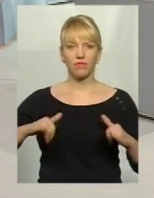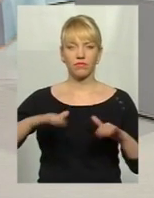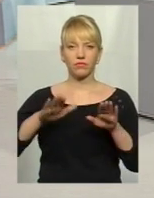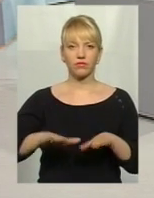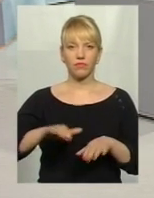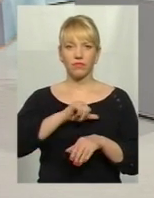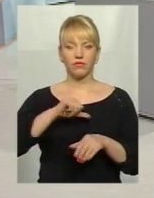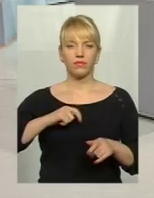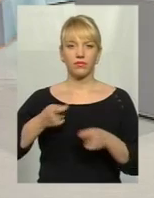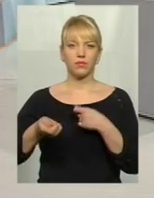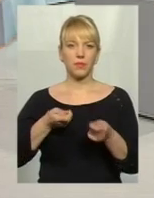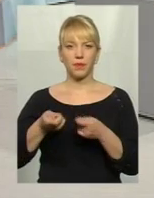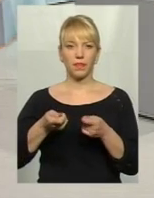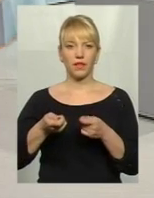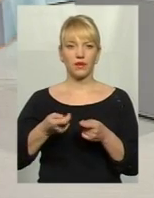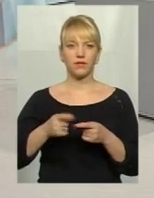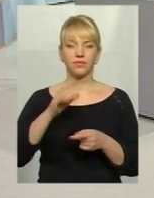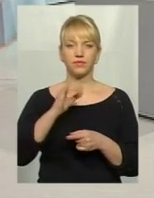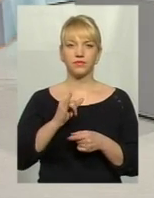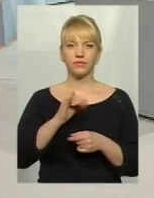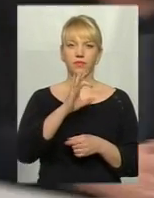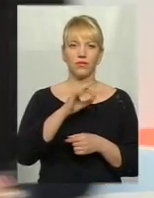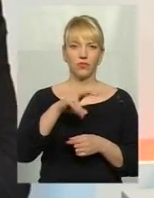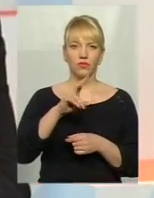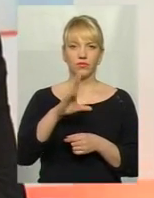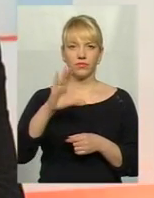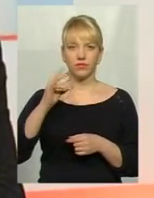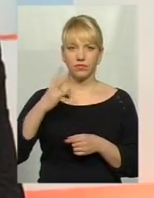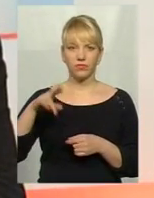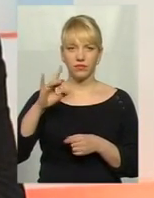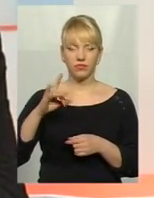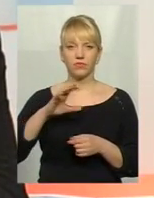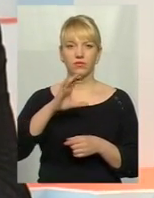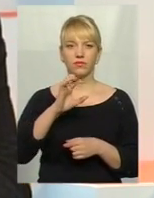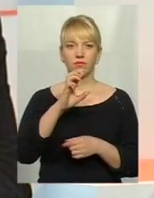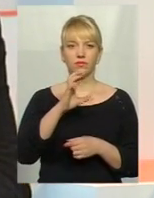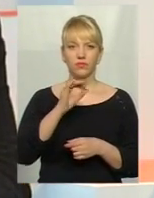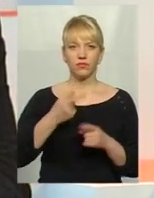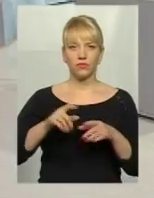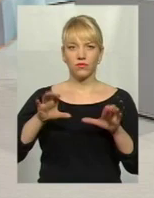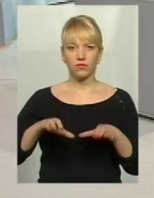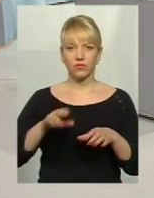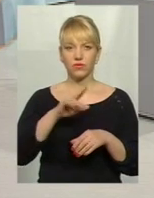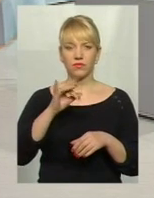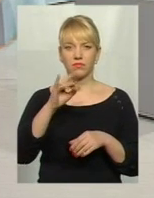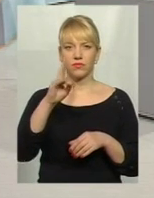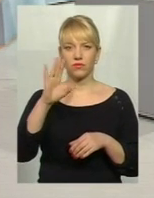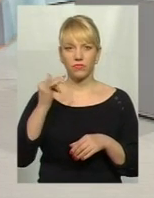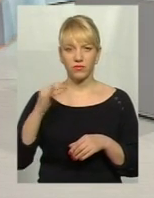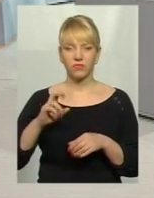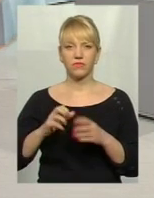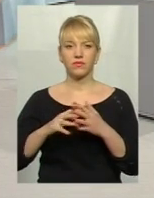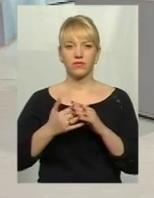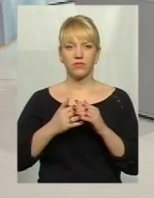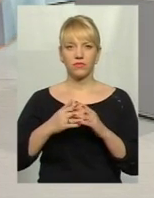місцевого самоврядування, та Олександр Собань, голова Чемеровецької селищної об'єднаної